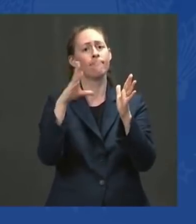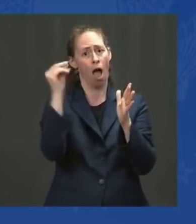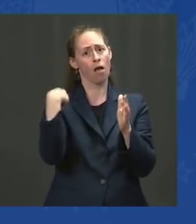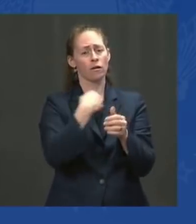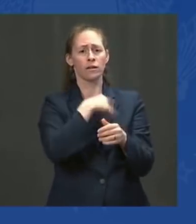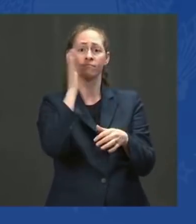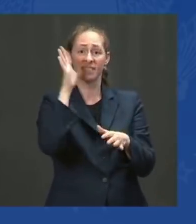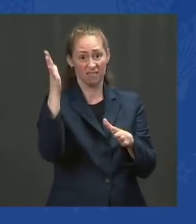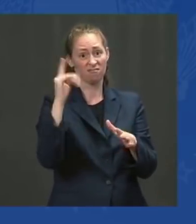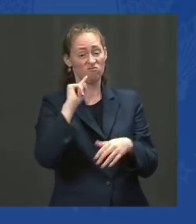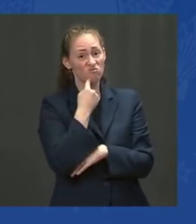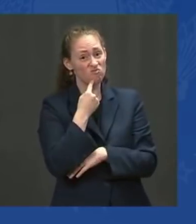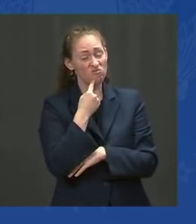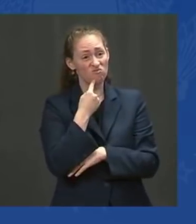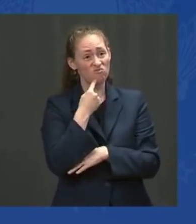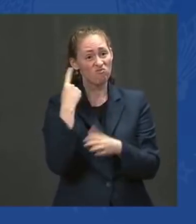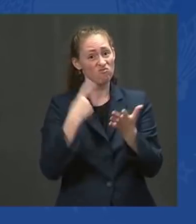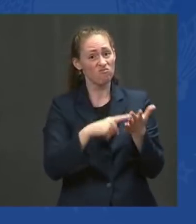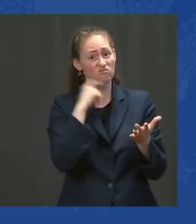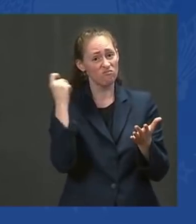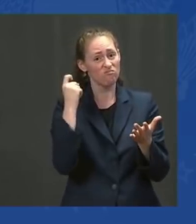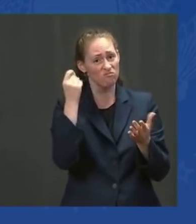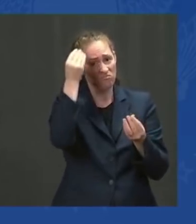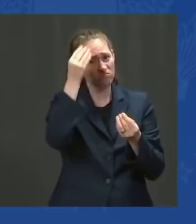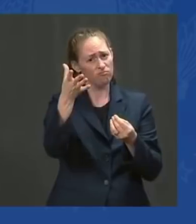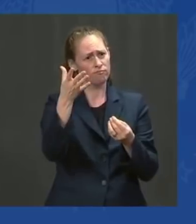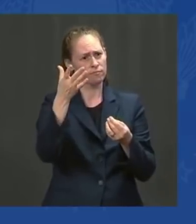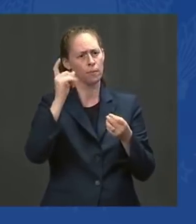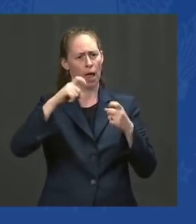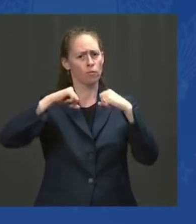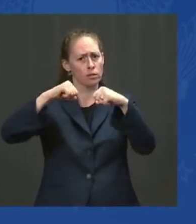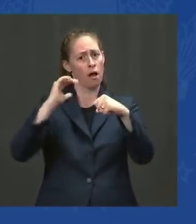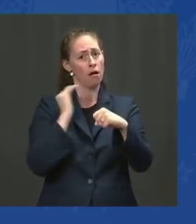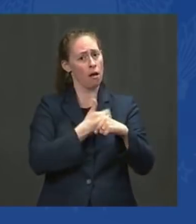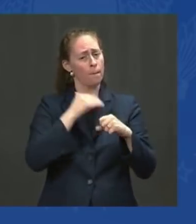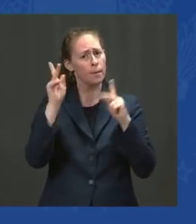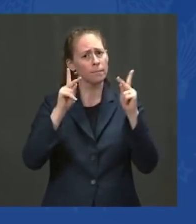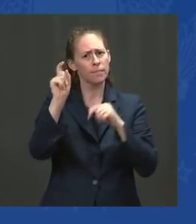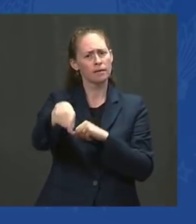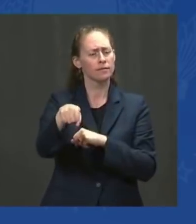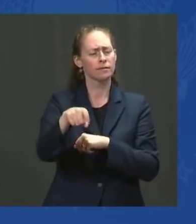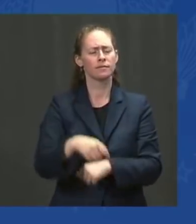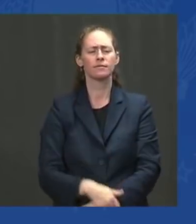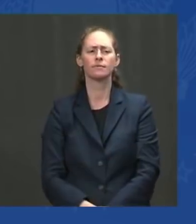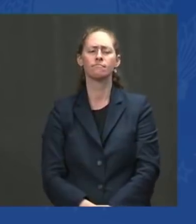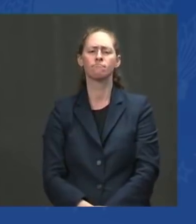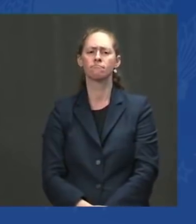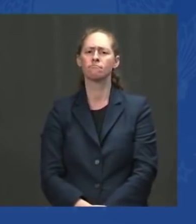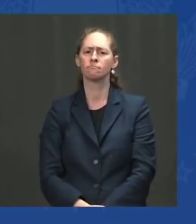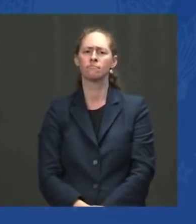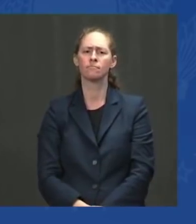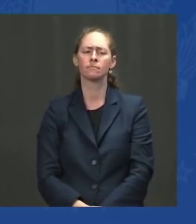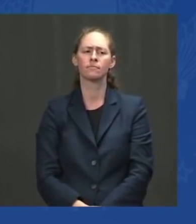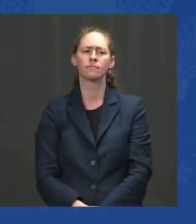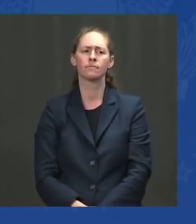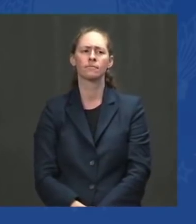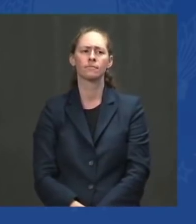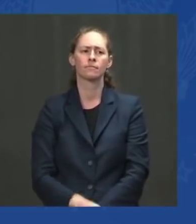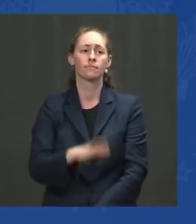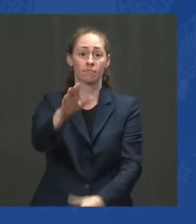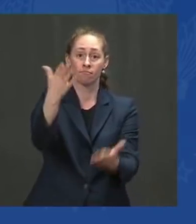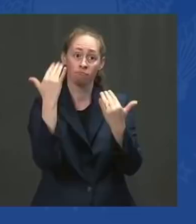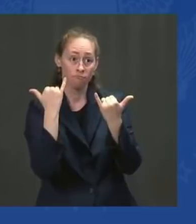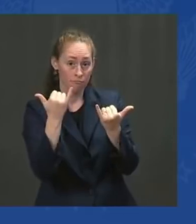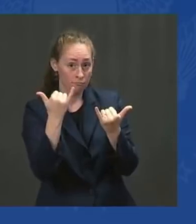在这一次他们是卷土重来而已啊。另外阿富汗的民风民情以